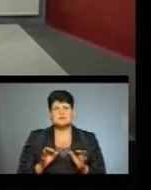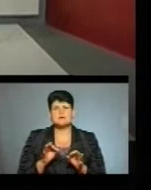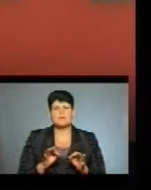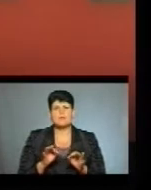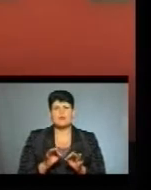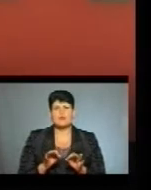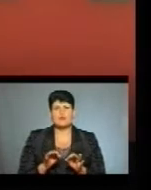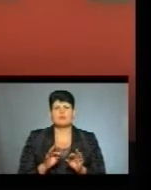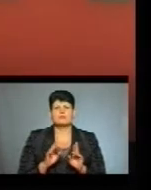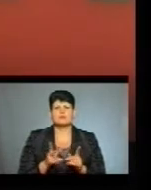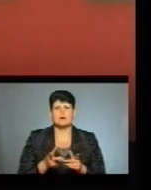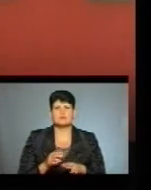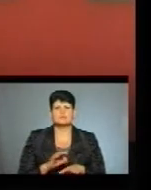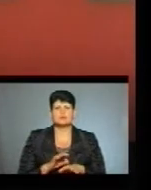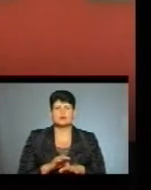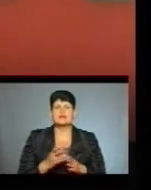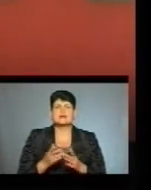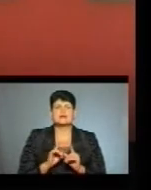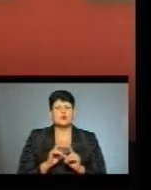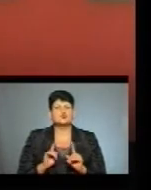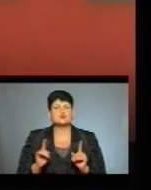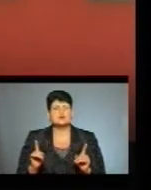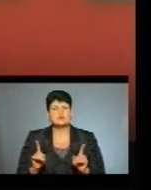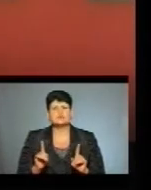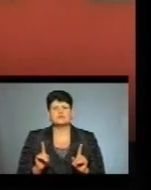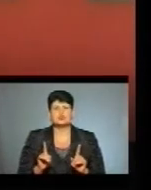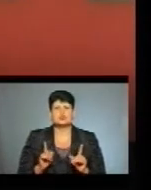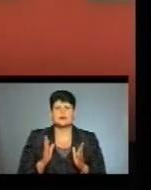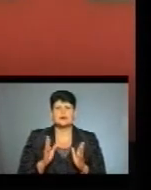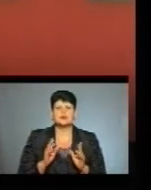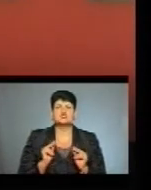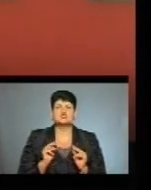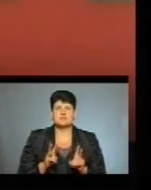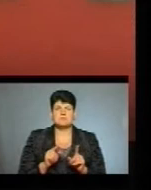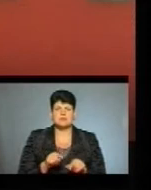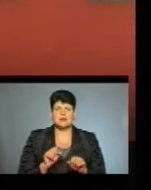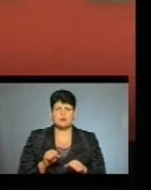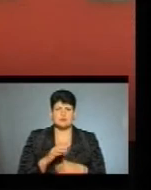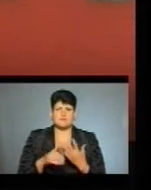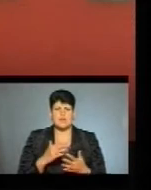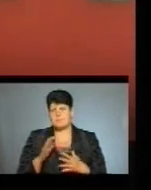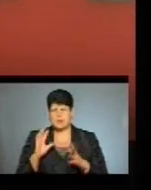цих захворювань, які їхні особливості і, можливо, з чимось їх можна сплутати з іншим захворюванням.